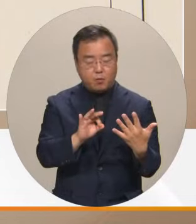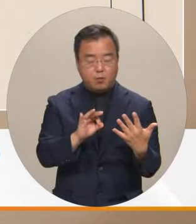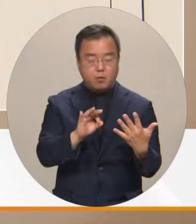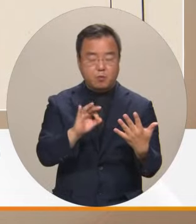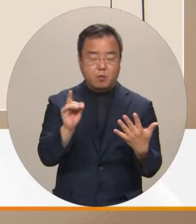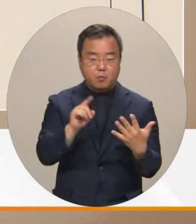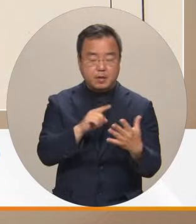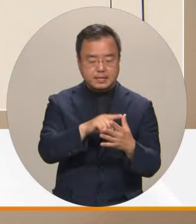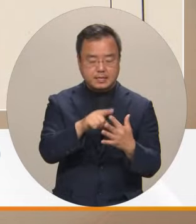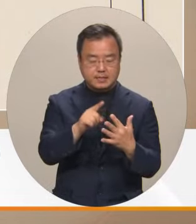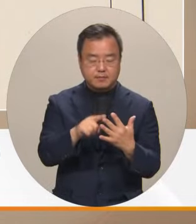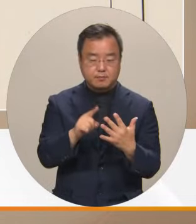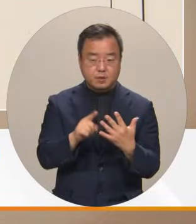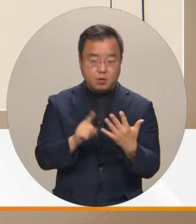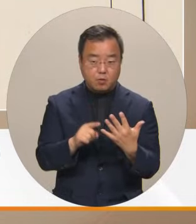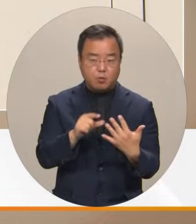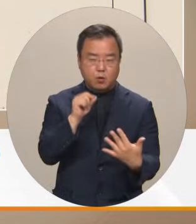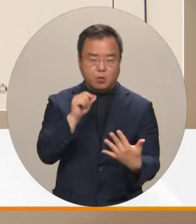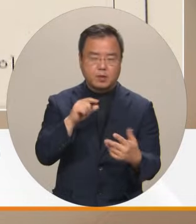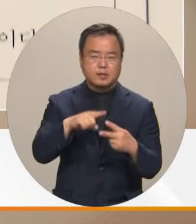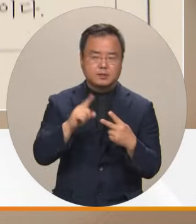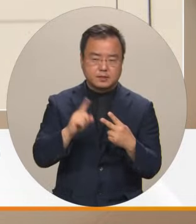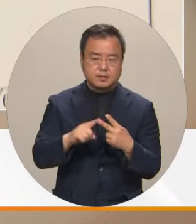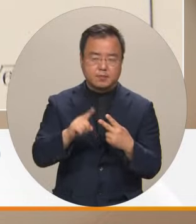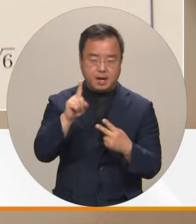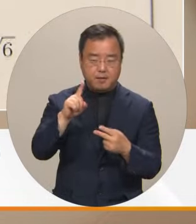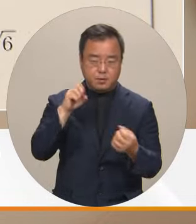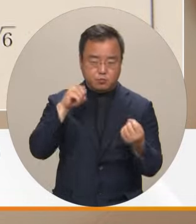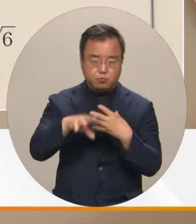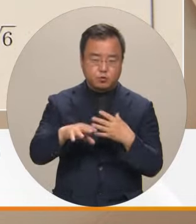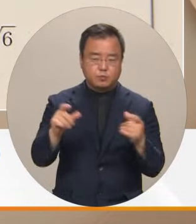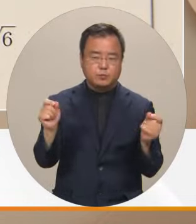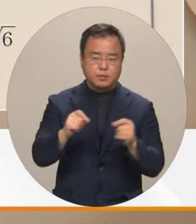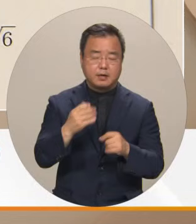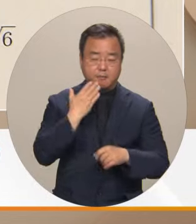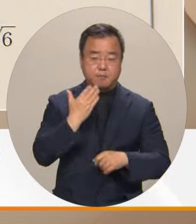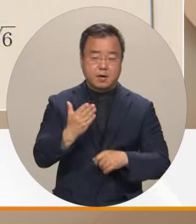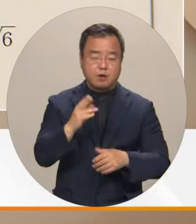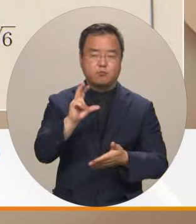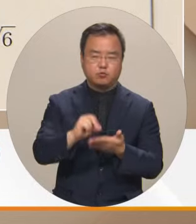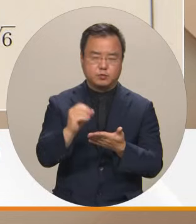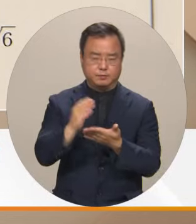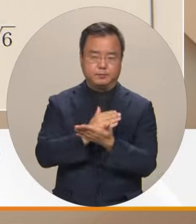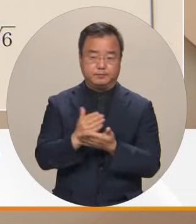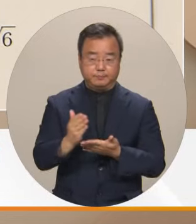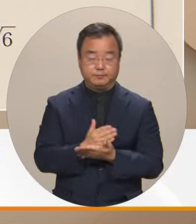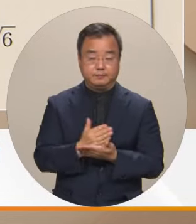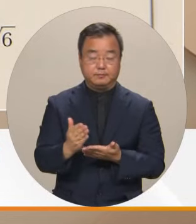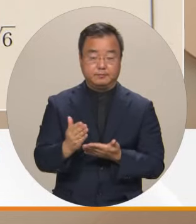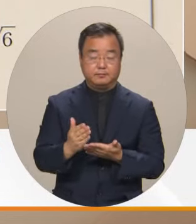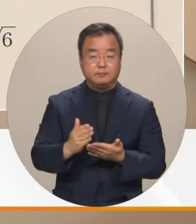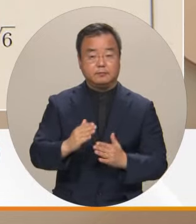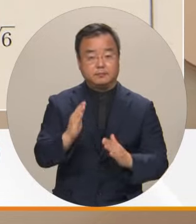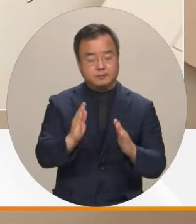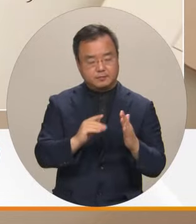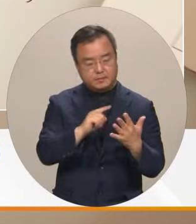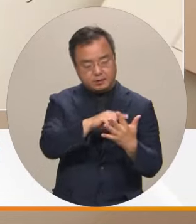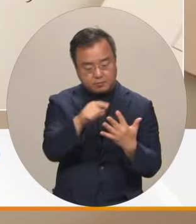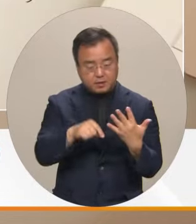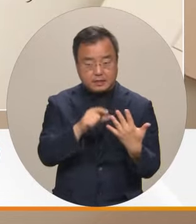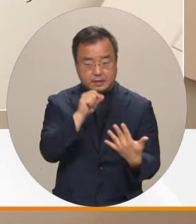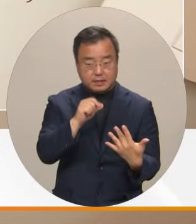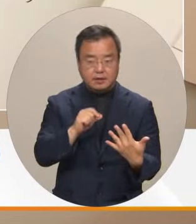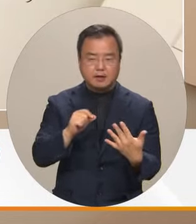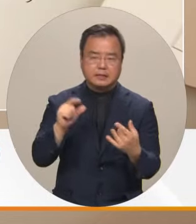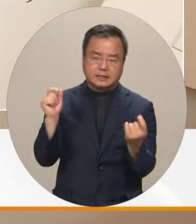있는 거고 단답형으로 와야 될 문항이라도 그런 어떤 어 객관식이 단답형이 배치인